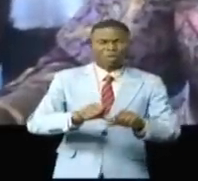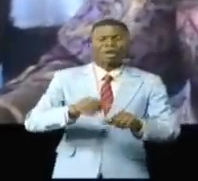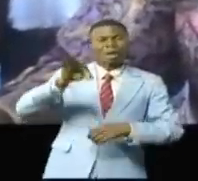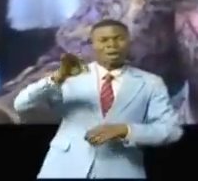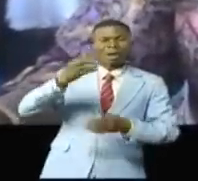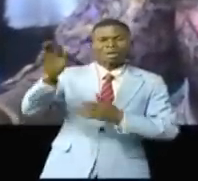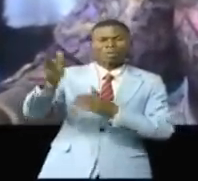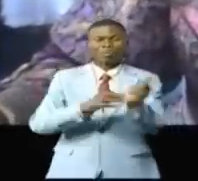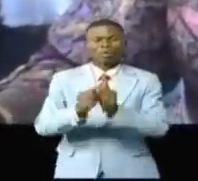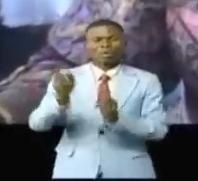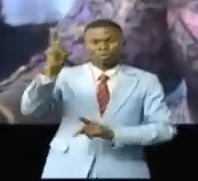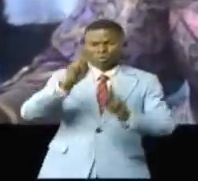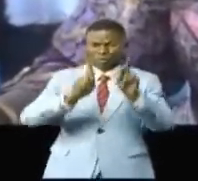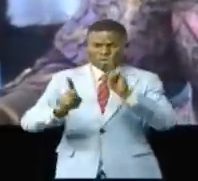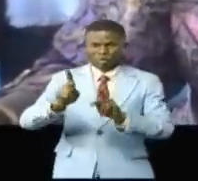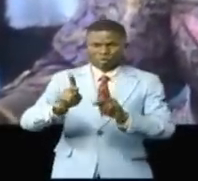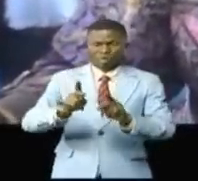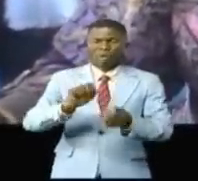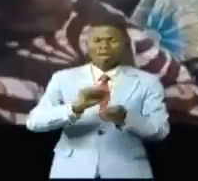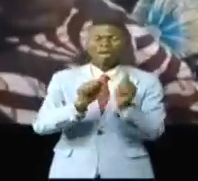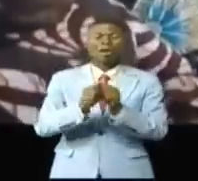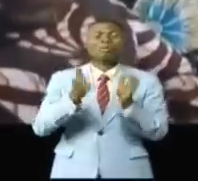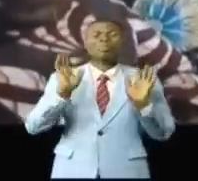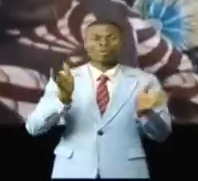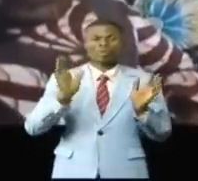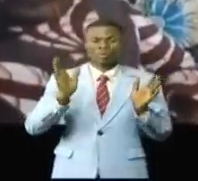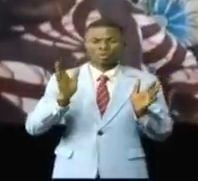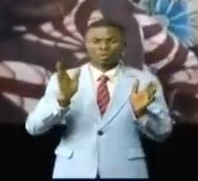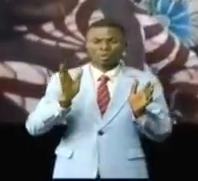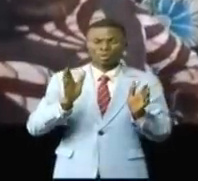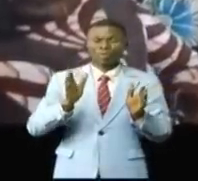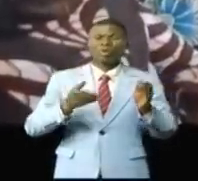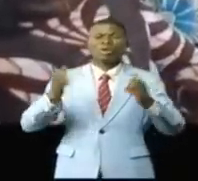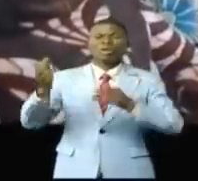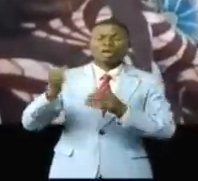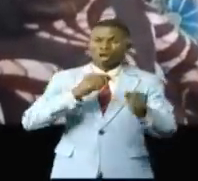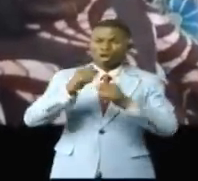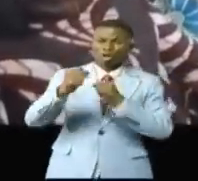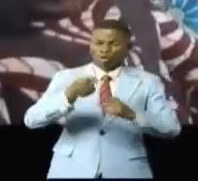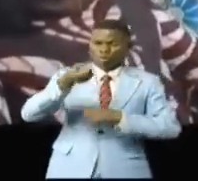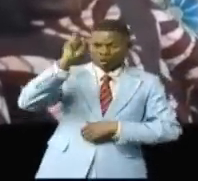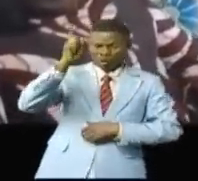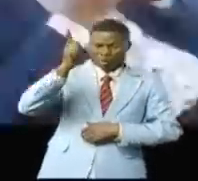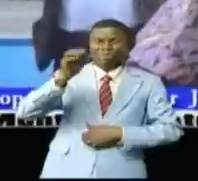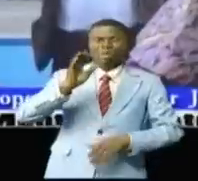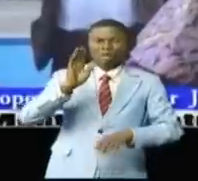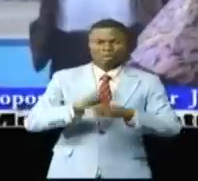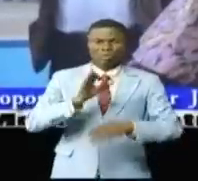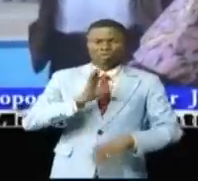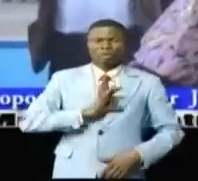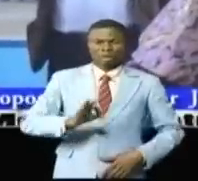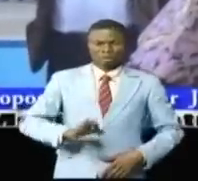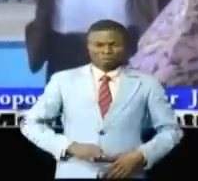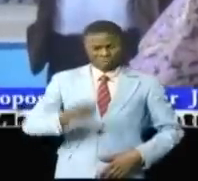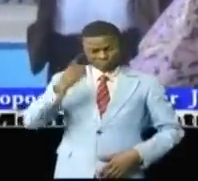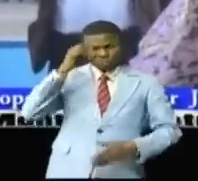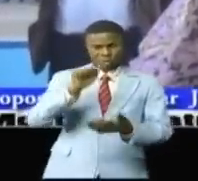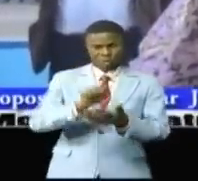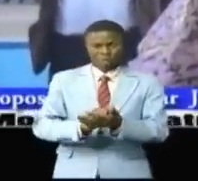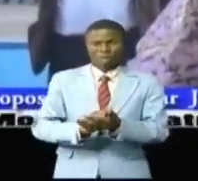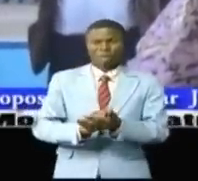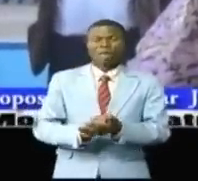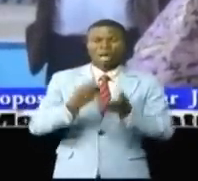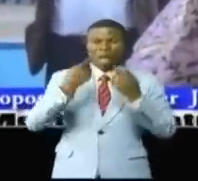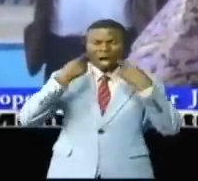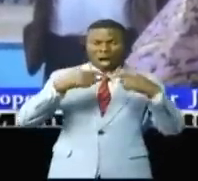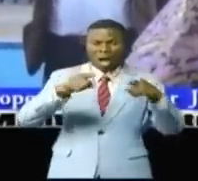du peuple. Fléaux qui sont à la pointe du combat du chef de l'État. Sur ces, je lance